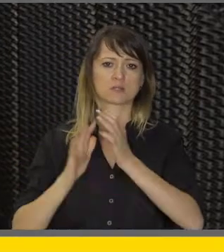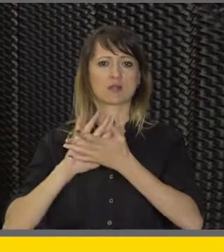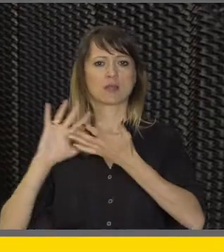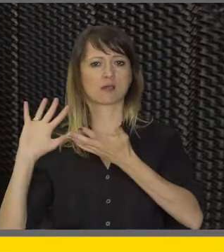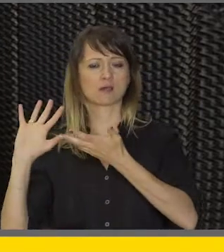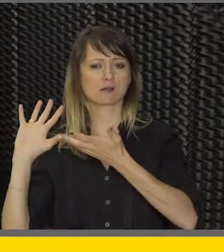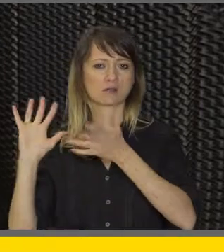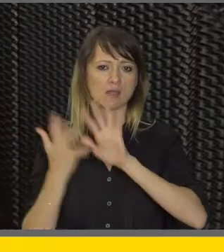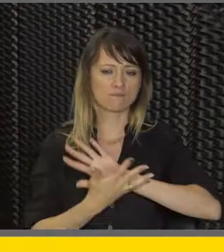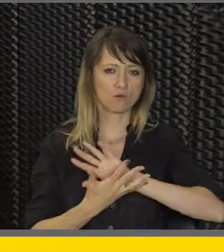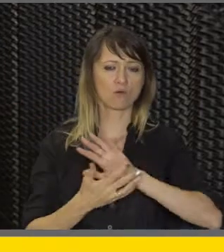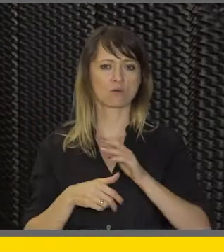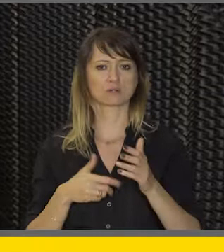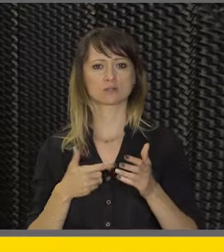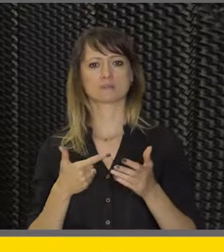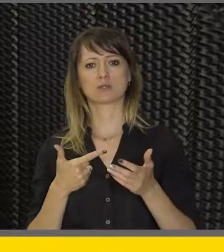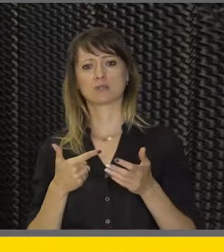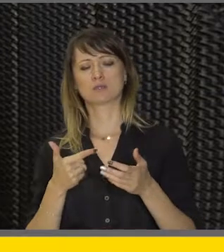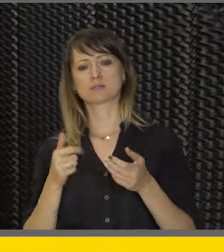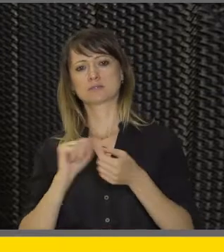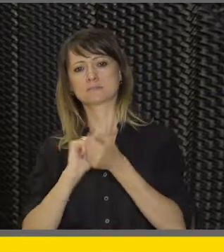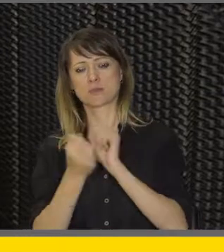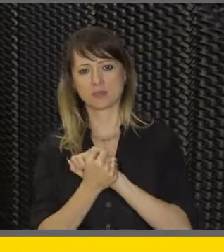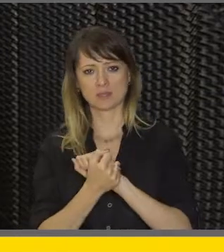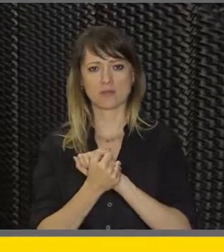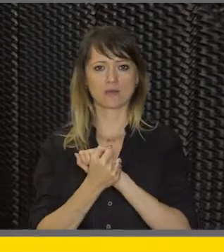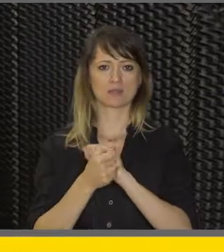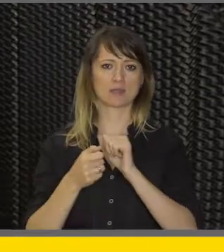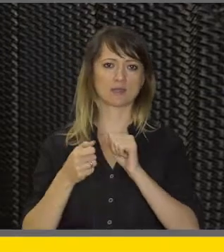sposobu postępowania z zasobami i sposobu gospodarowania.